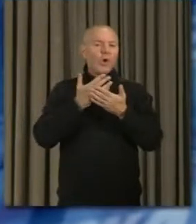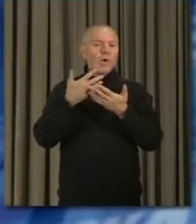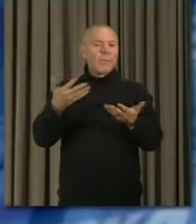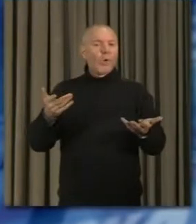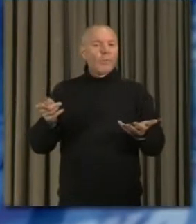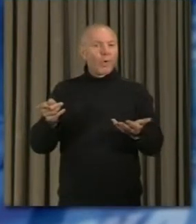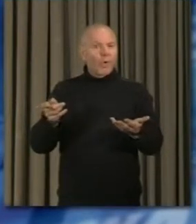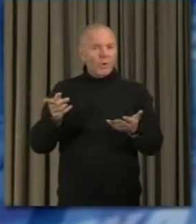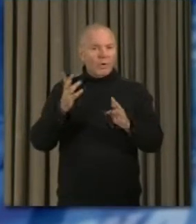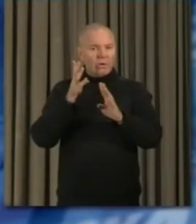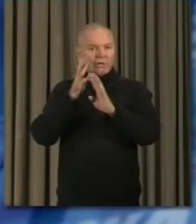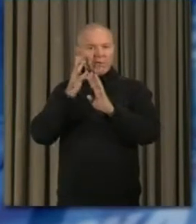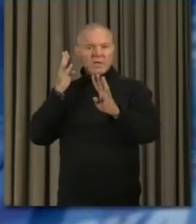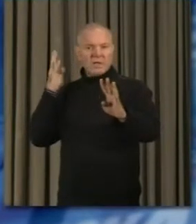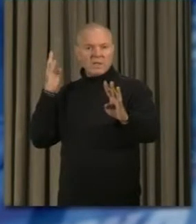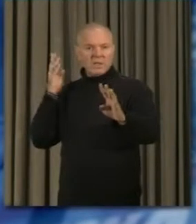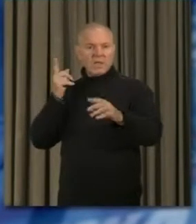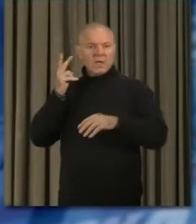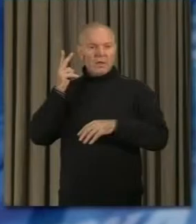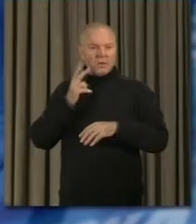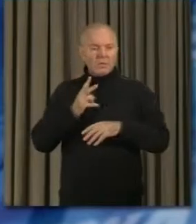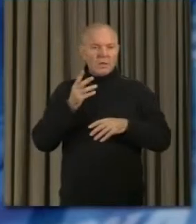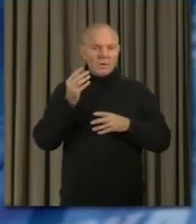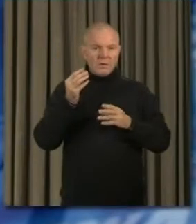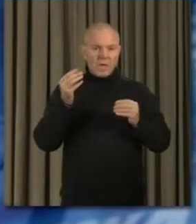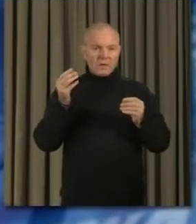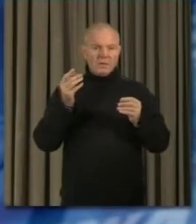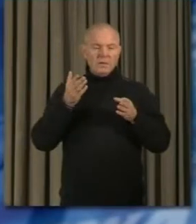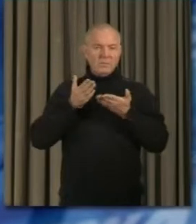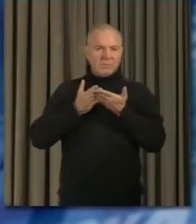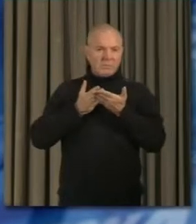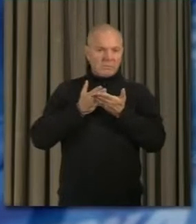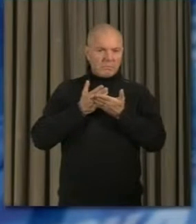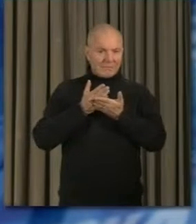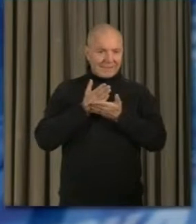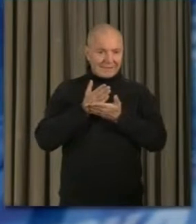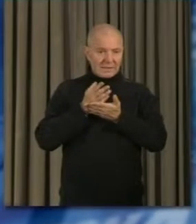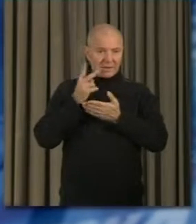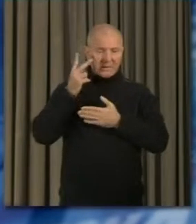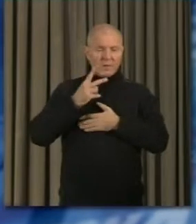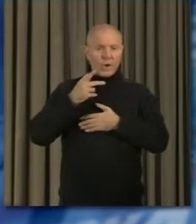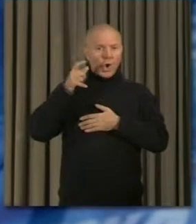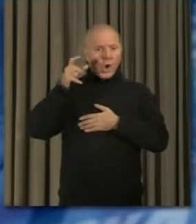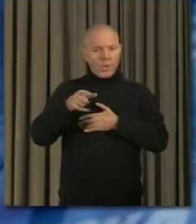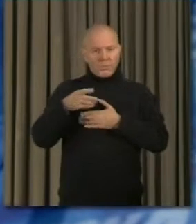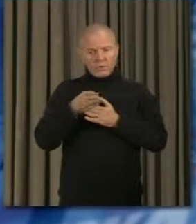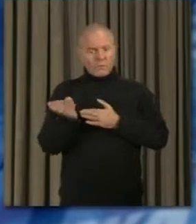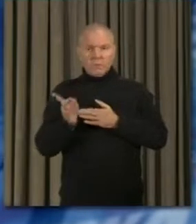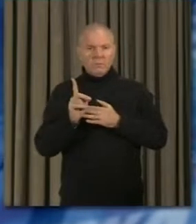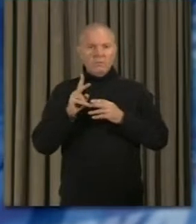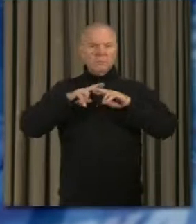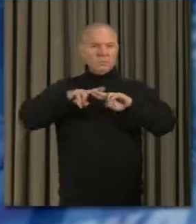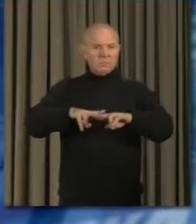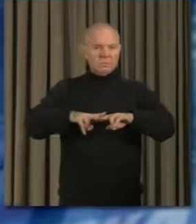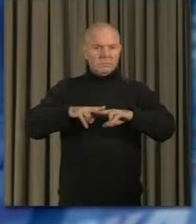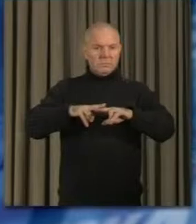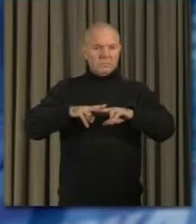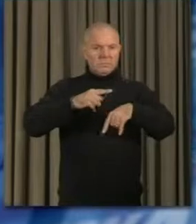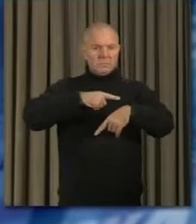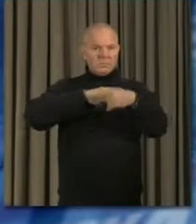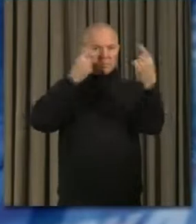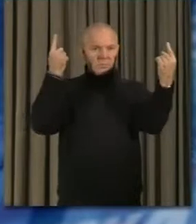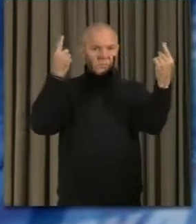creano code lunghissime perché ignorando il cartello ben visibile gli automobilisti nonostante l'obbligo di svoltare la sinistra rimangono fermi in attesa che le sbarre si